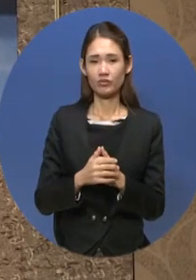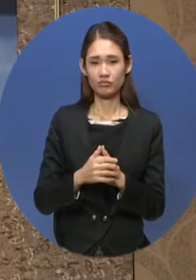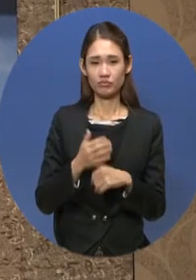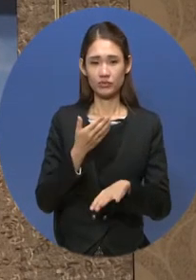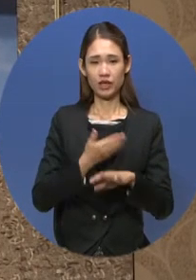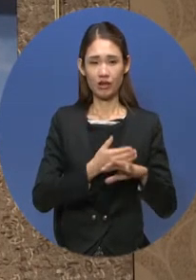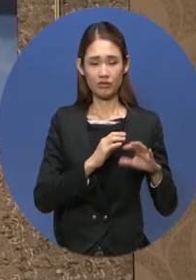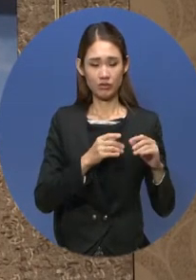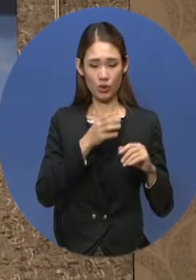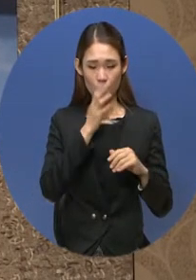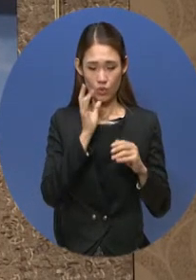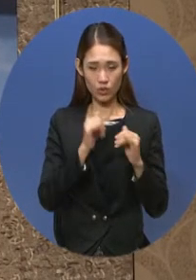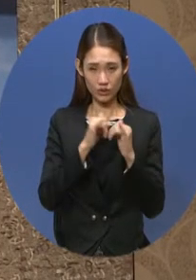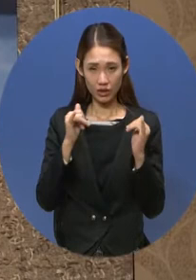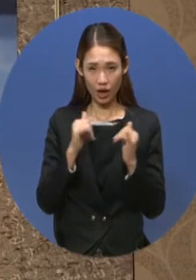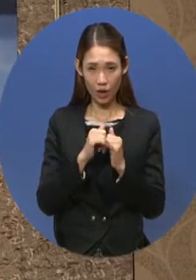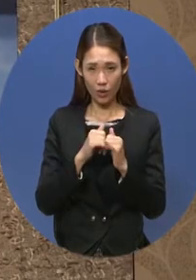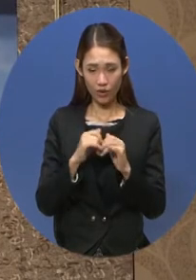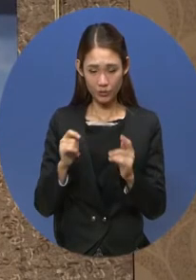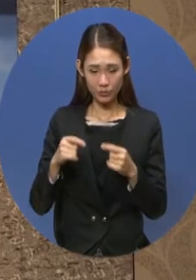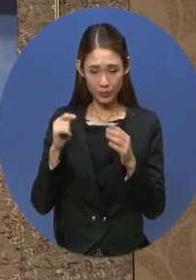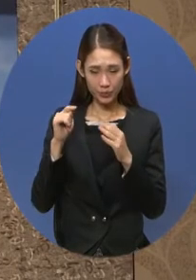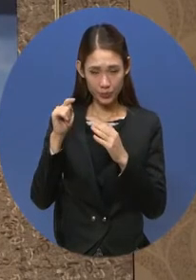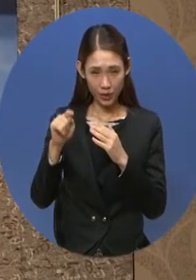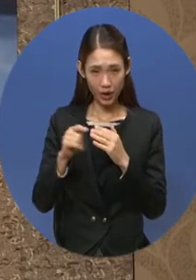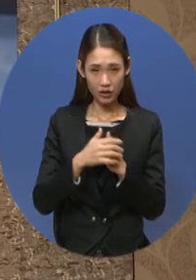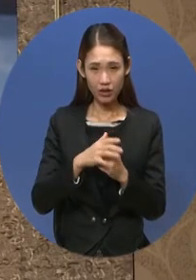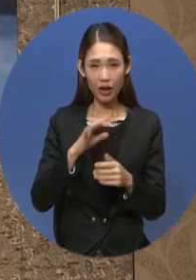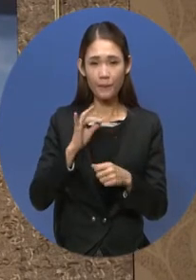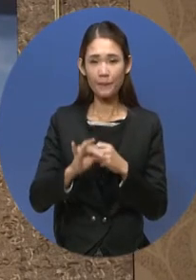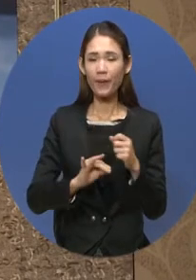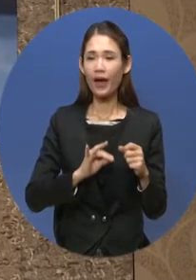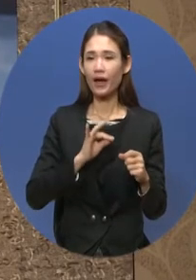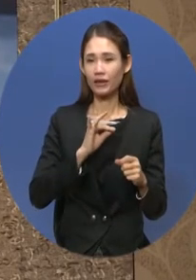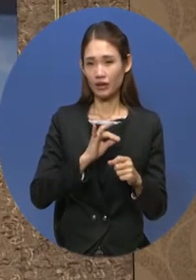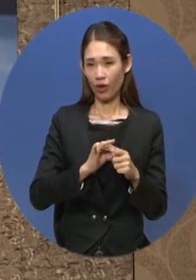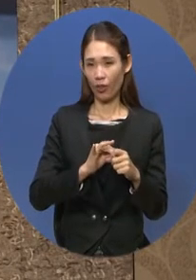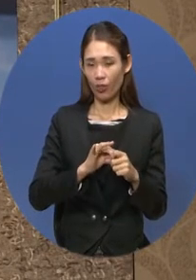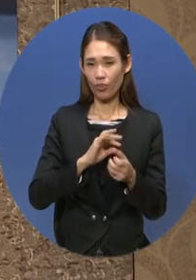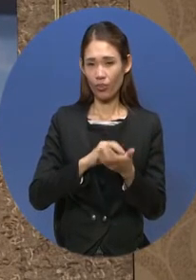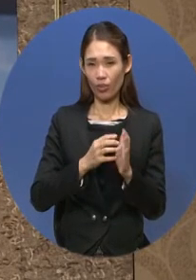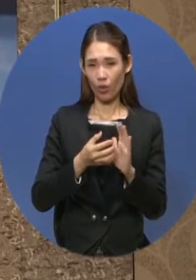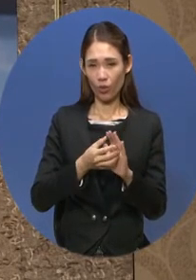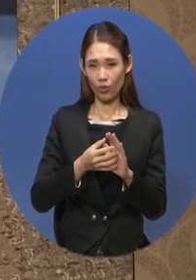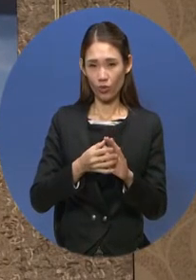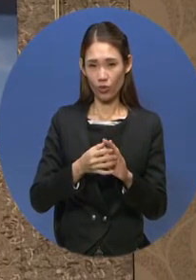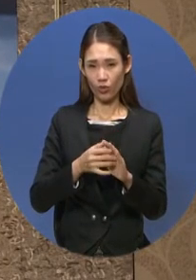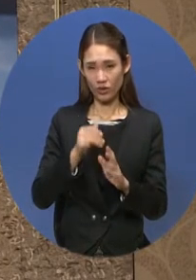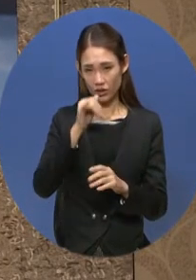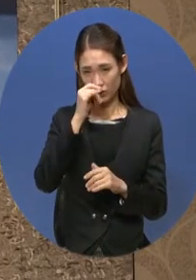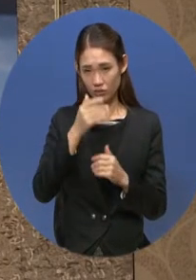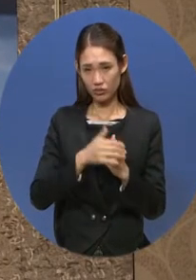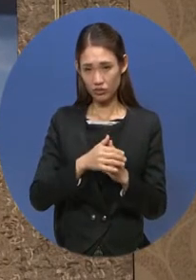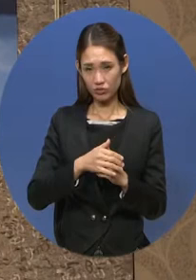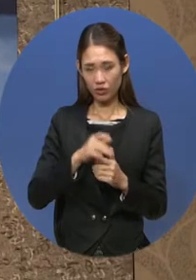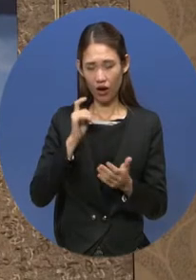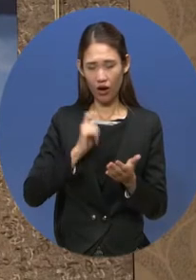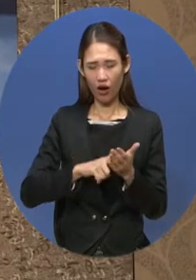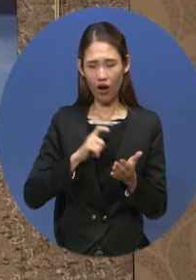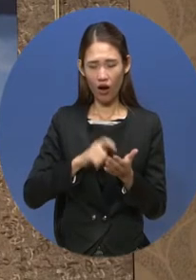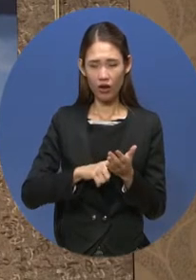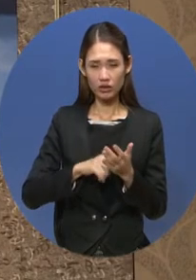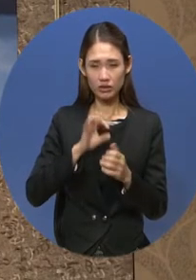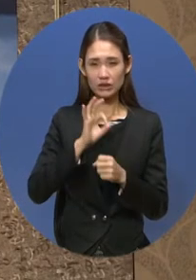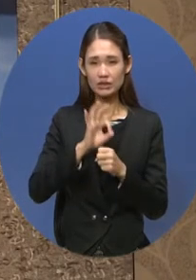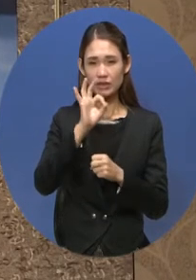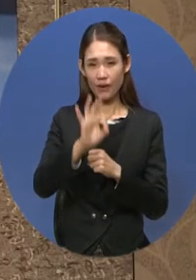다른 나라는 고령화 사회가 진입되는데 한 100년 정도에 걸쳐 서서히 진행됐는데 우리나라는 급격히 지금 한 10년 정도